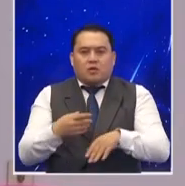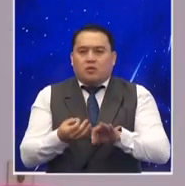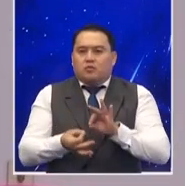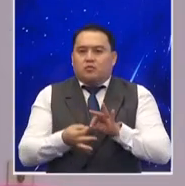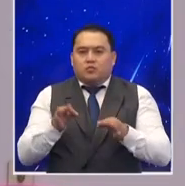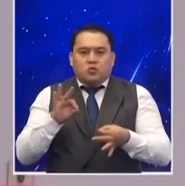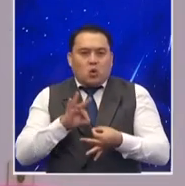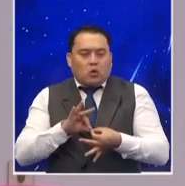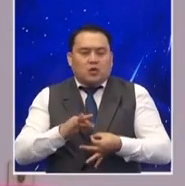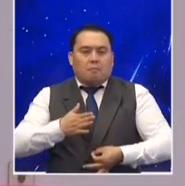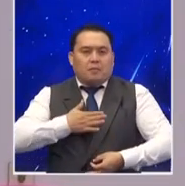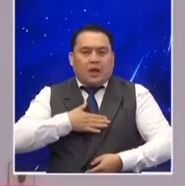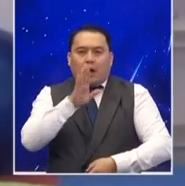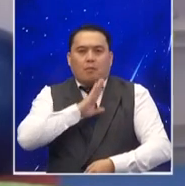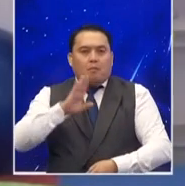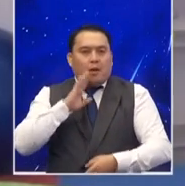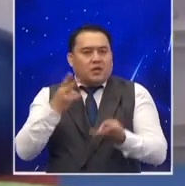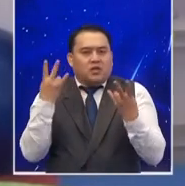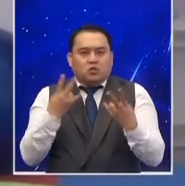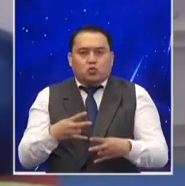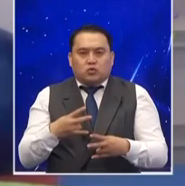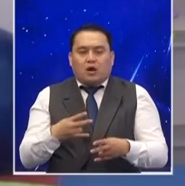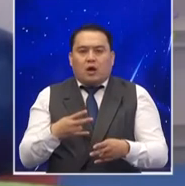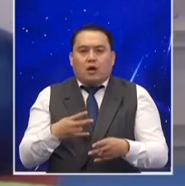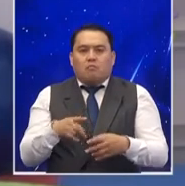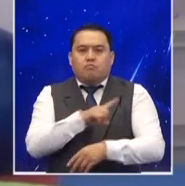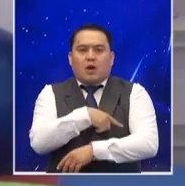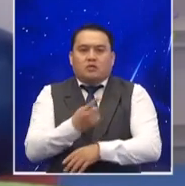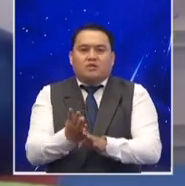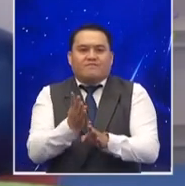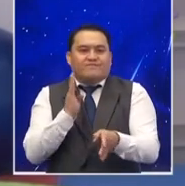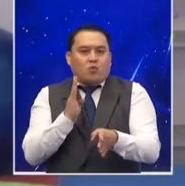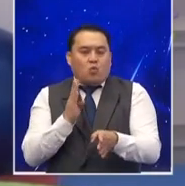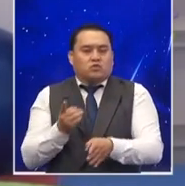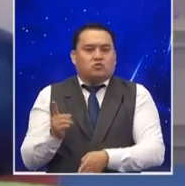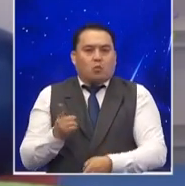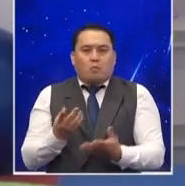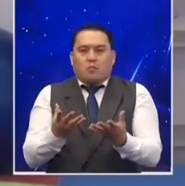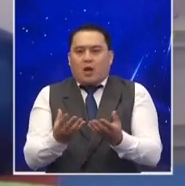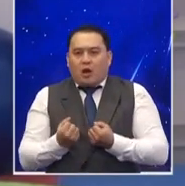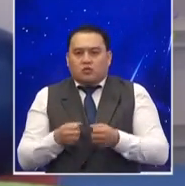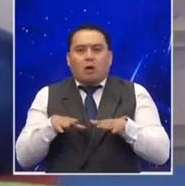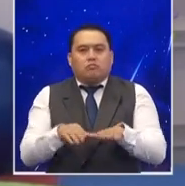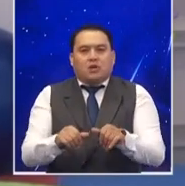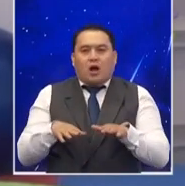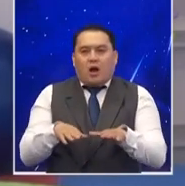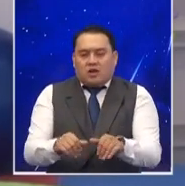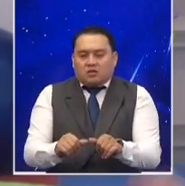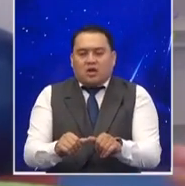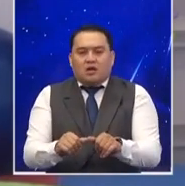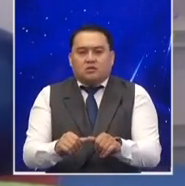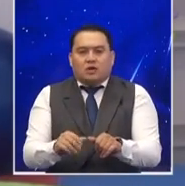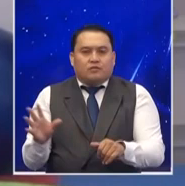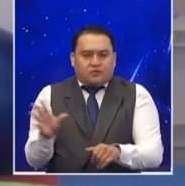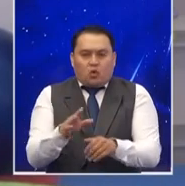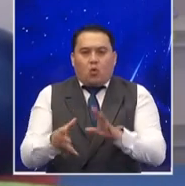непросто. Поэтому маме не надо будет ходить по больницам, стоять в очередях, чтобы получить тот же самый массаж или ЛФК. Это